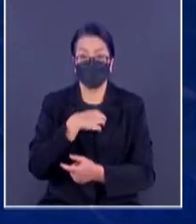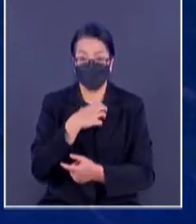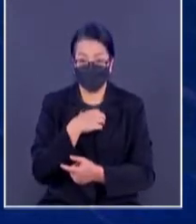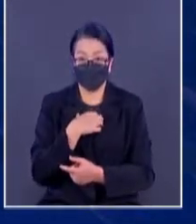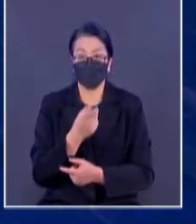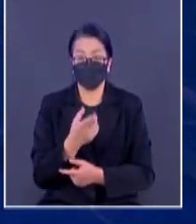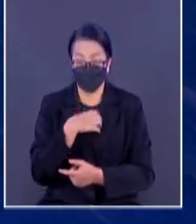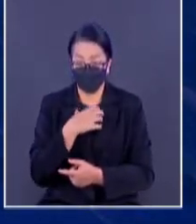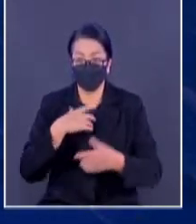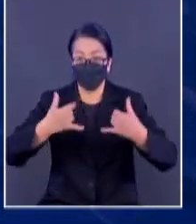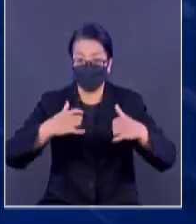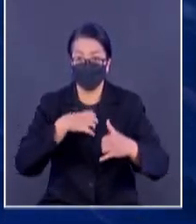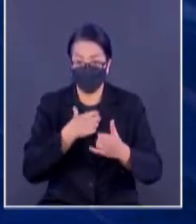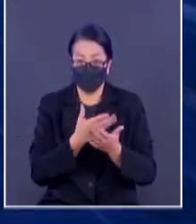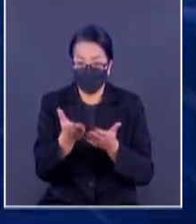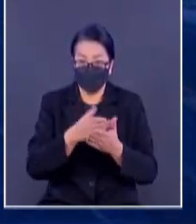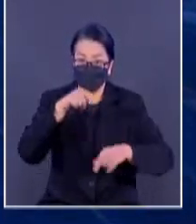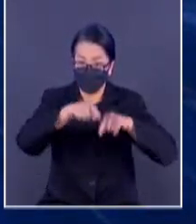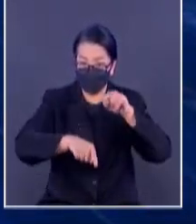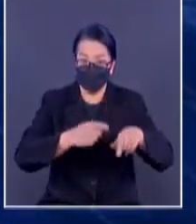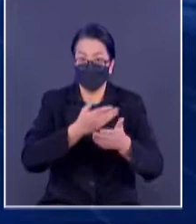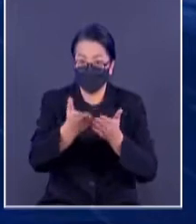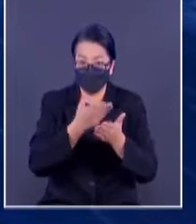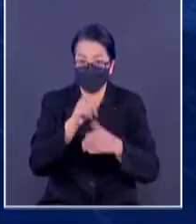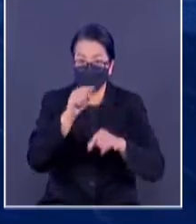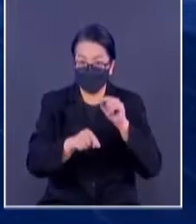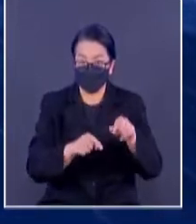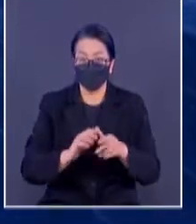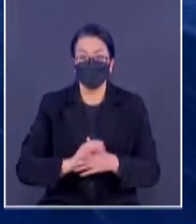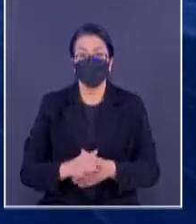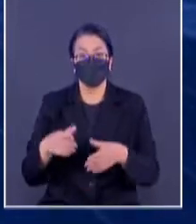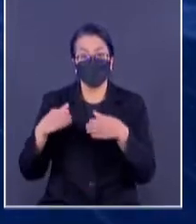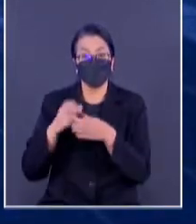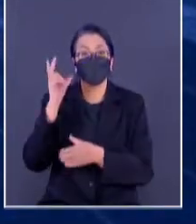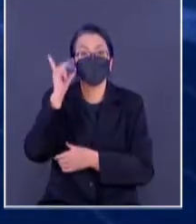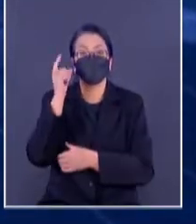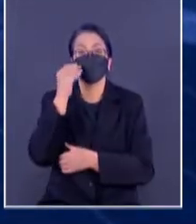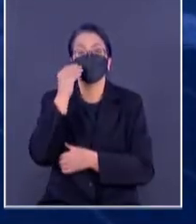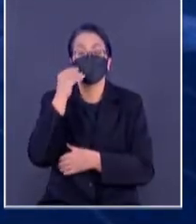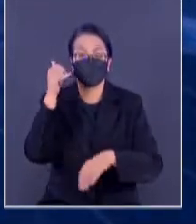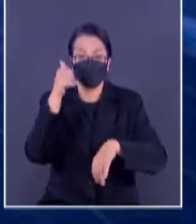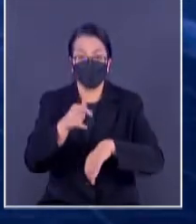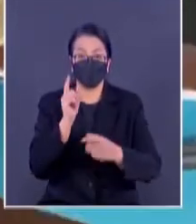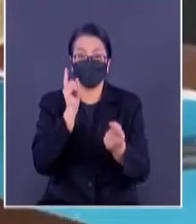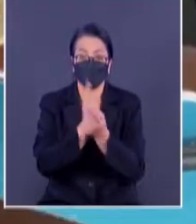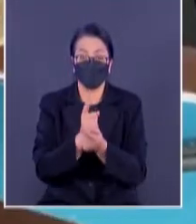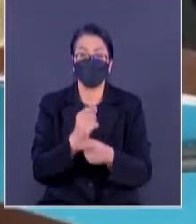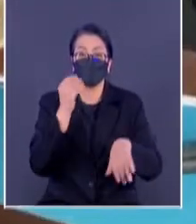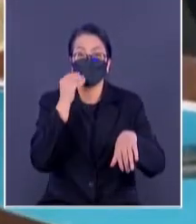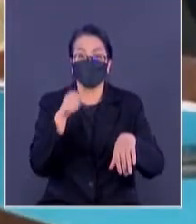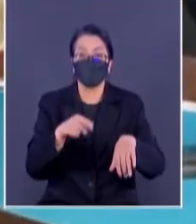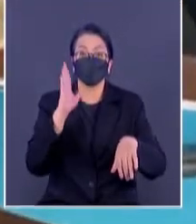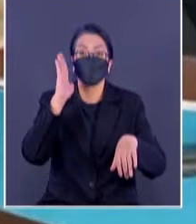ยเข้ามาชมไม่พอเข้ามาสั่งซื้อด้วยนะคะทีมข่าวค่ะก็ได้ไปที่บ้านของน้องหนึ่งนะคะซึ่งเป็นทาวน์โฮมชั้นเดียวพ